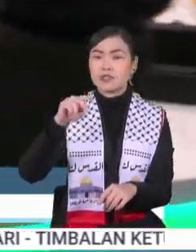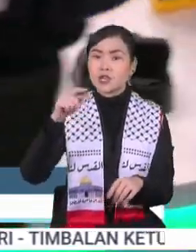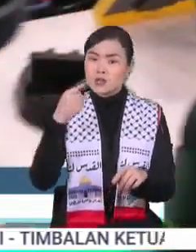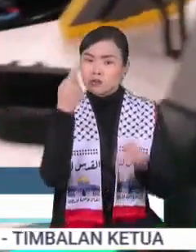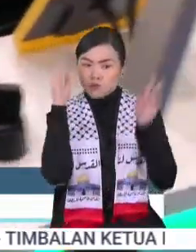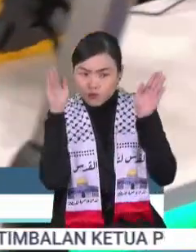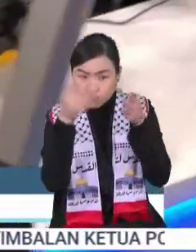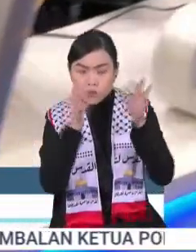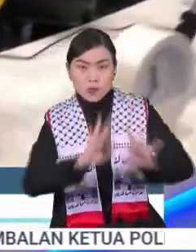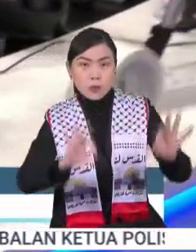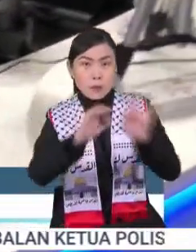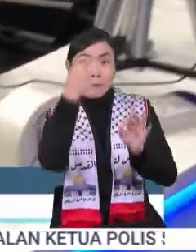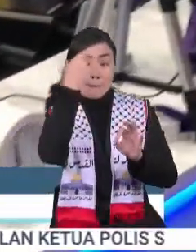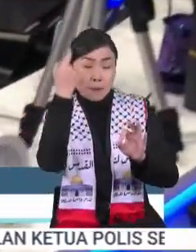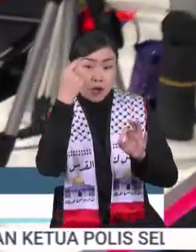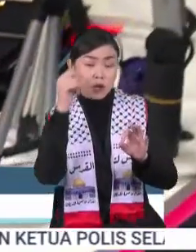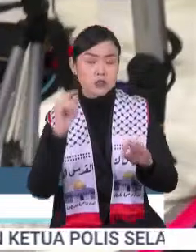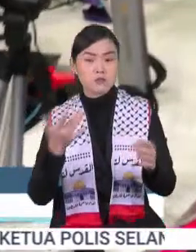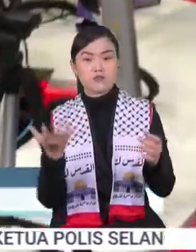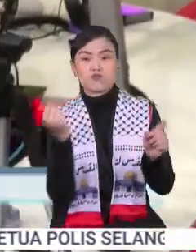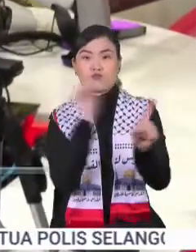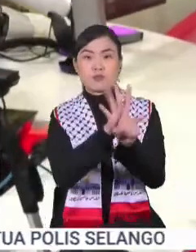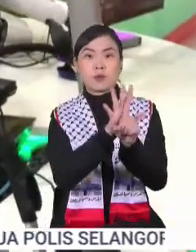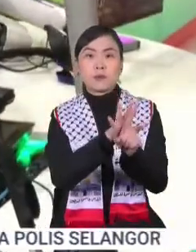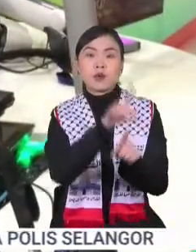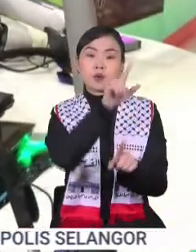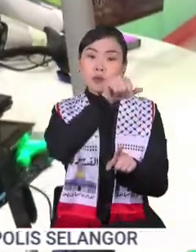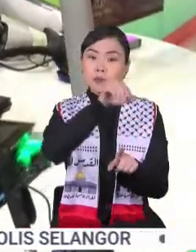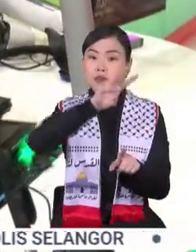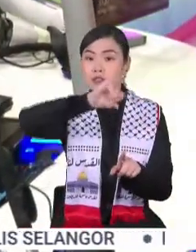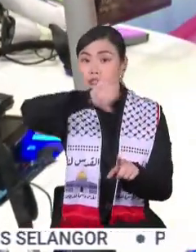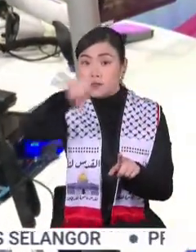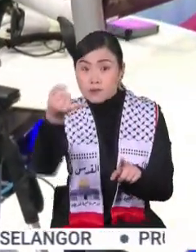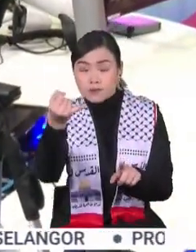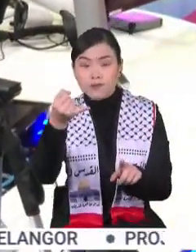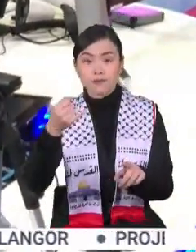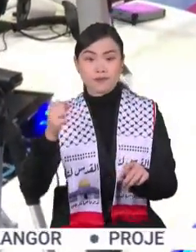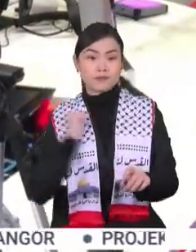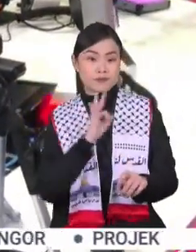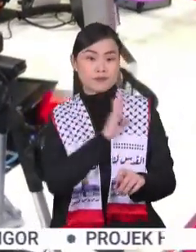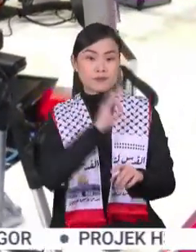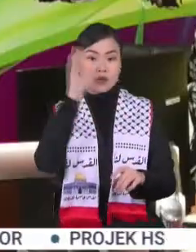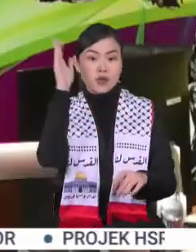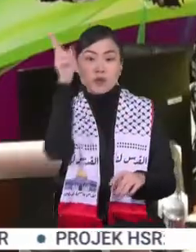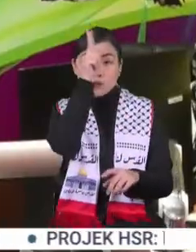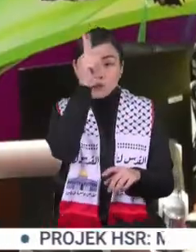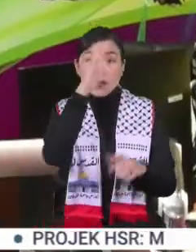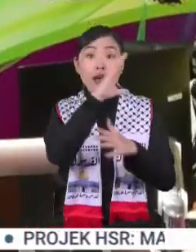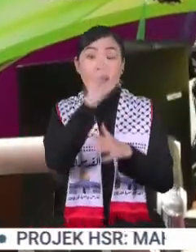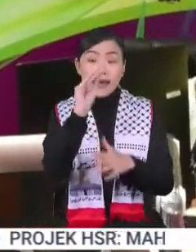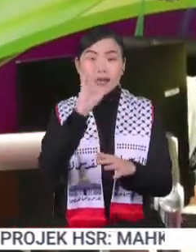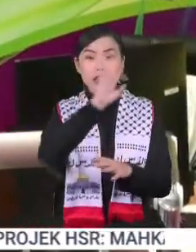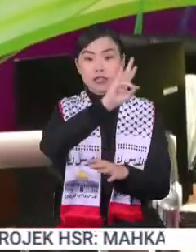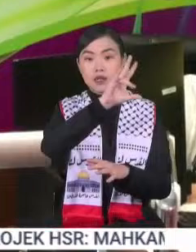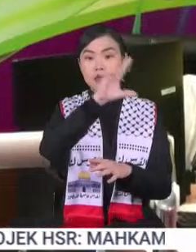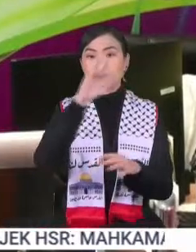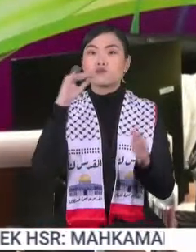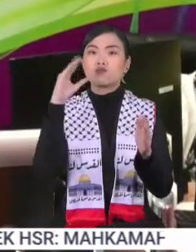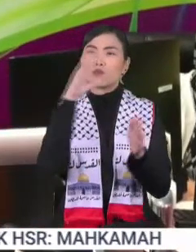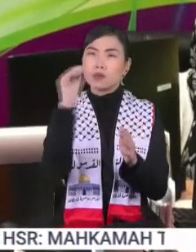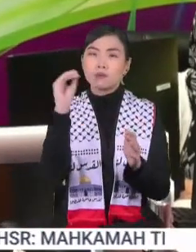membabitkan isu kebajikan kira-kira 1.6 juta penjawat awam yang sedang berkhidmat serta lebih 700 r000